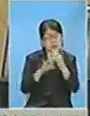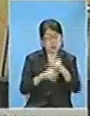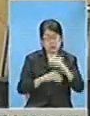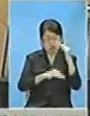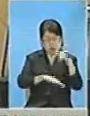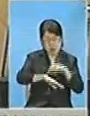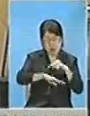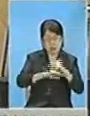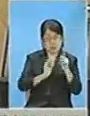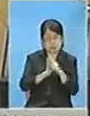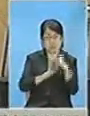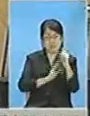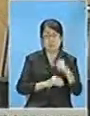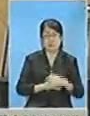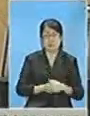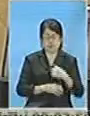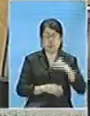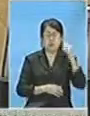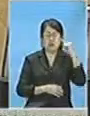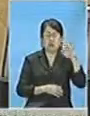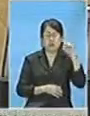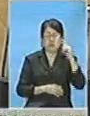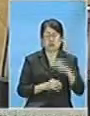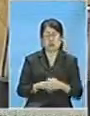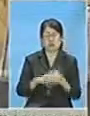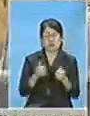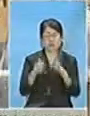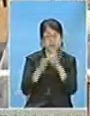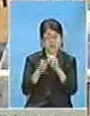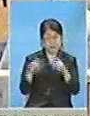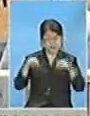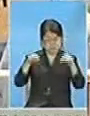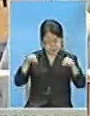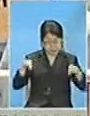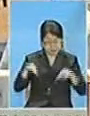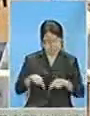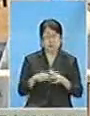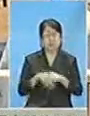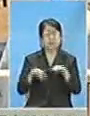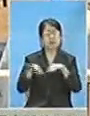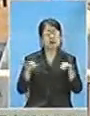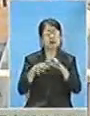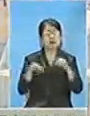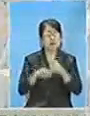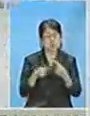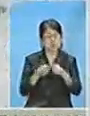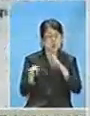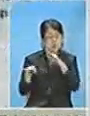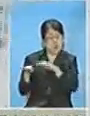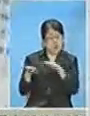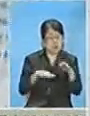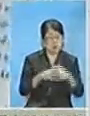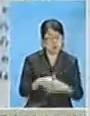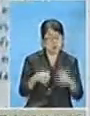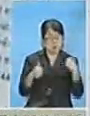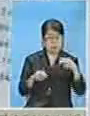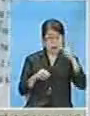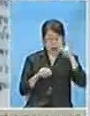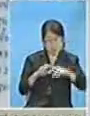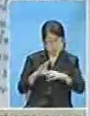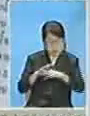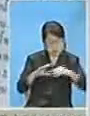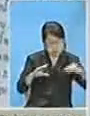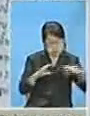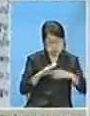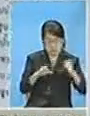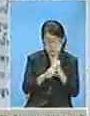นาทีนะครับ ผมพยายามรวบรัดอยู่แล้วนะครับท่านประธานนี่คือจุดปิดล้อมทั่วไปเป็นปกติถ้ามีความพร้อมเมื่อไหร่เขาก็จะติดตั้งท่อระบายน้ำและมีการก่อสร้